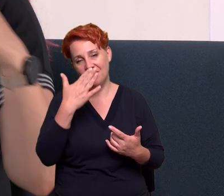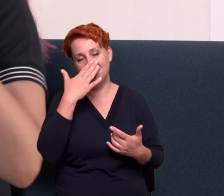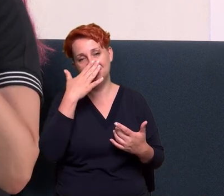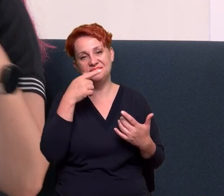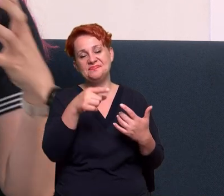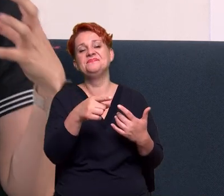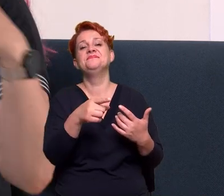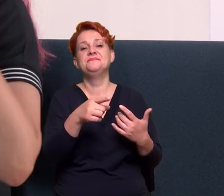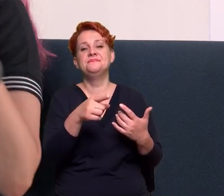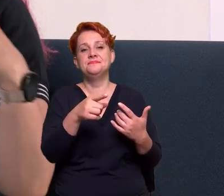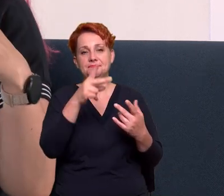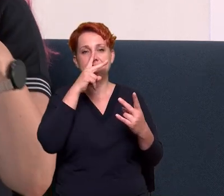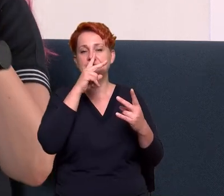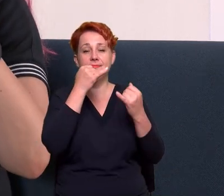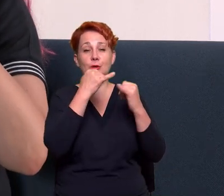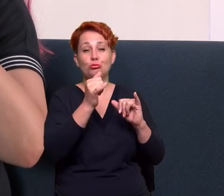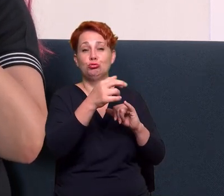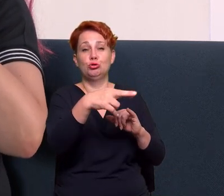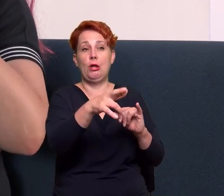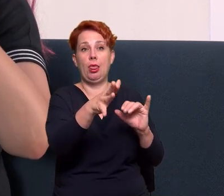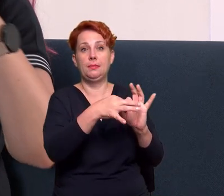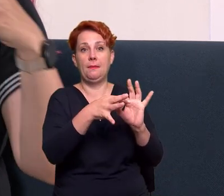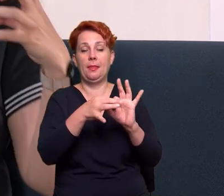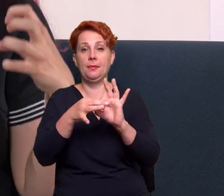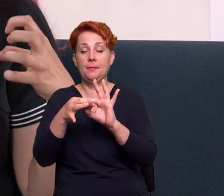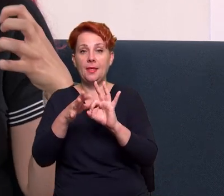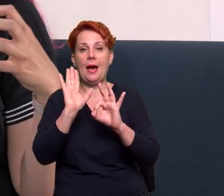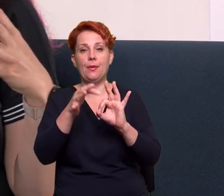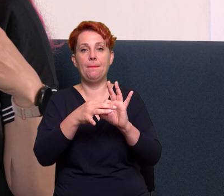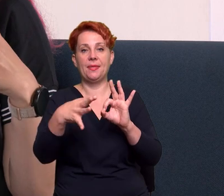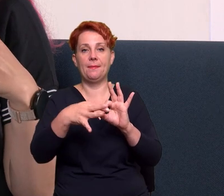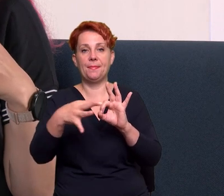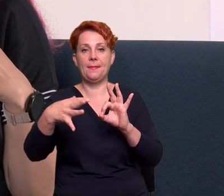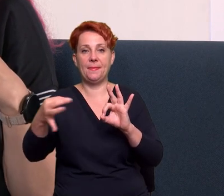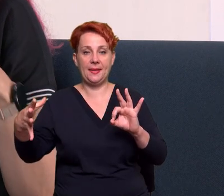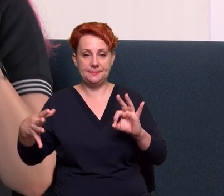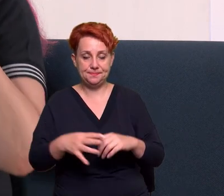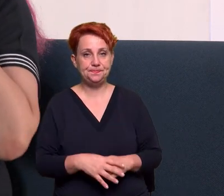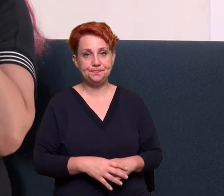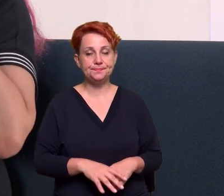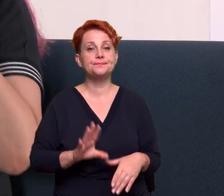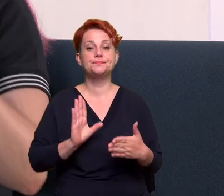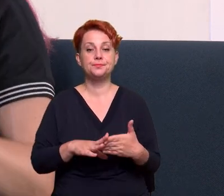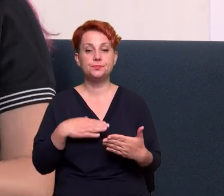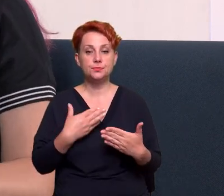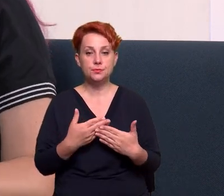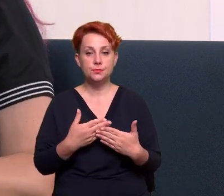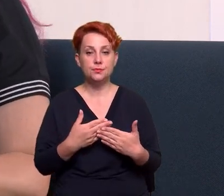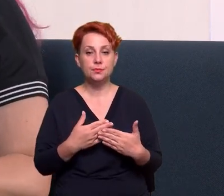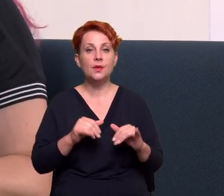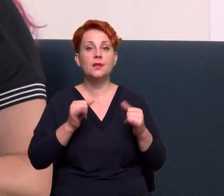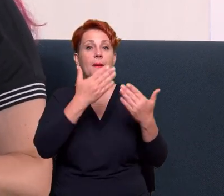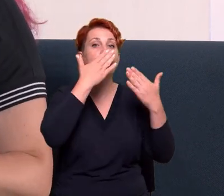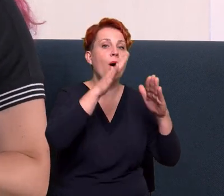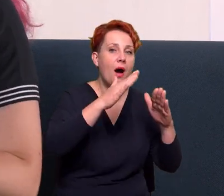takiego sklejania różnych rzeczy i późniejszego takiego rozklejania. Jeżeli chodzi właśnie o to, jak pokazywać